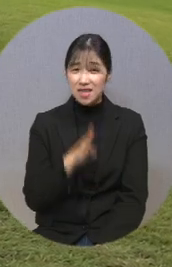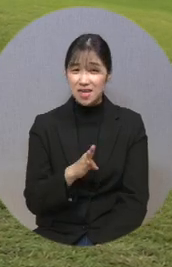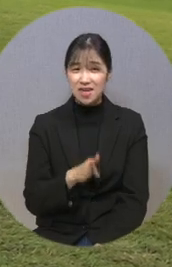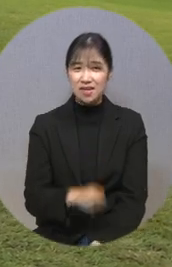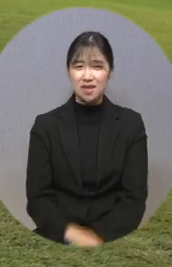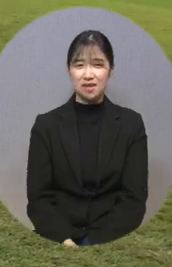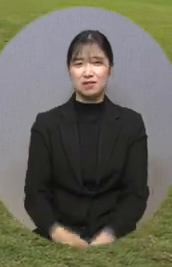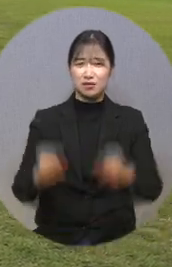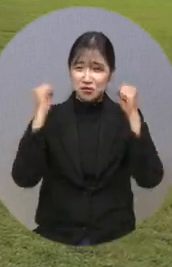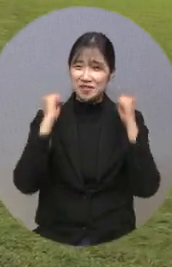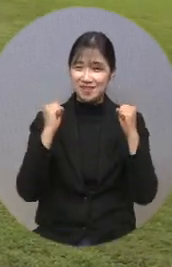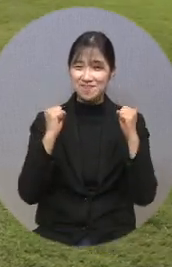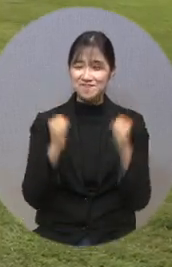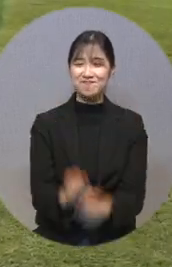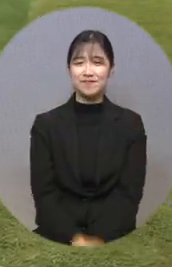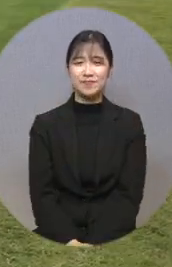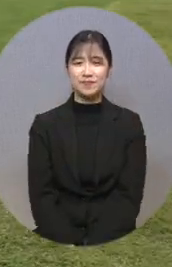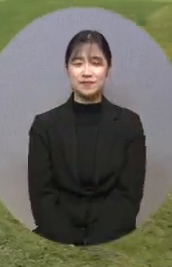화이팅, 양.